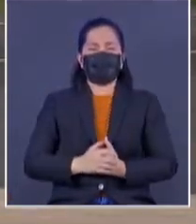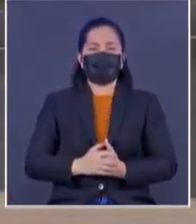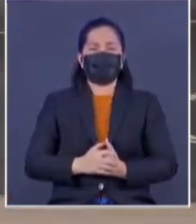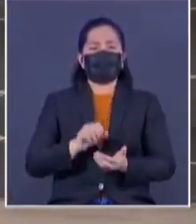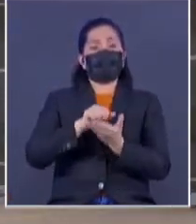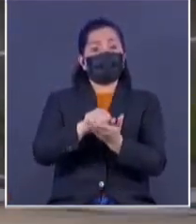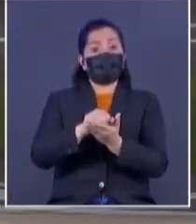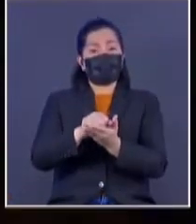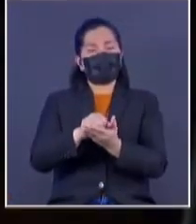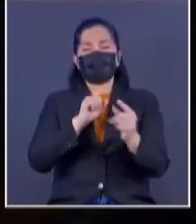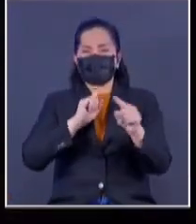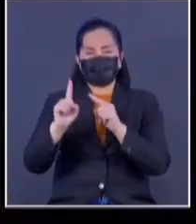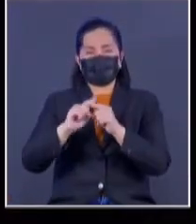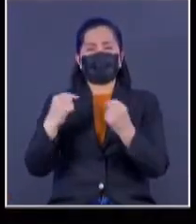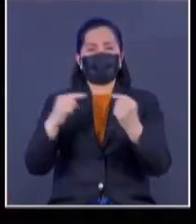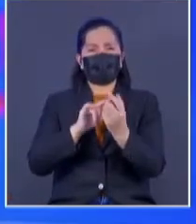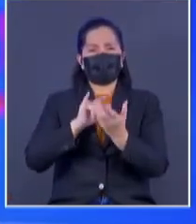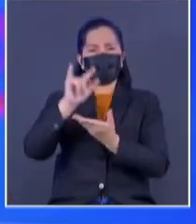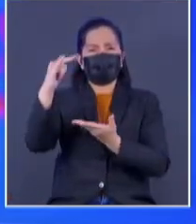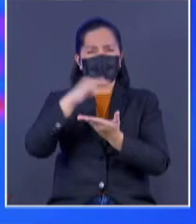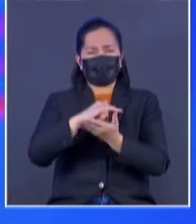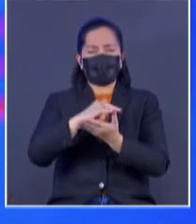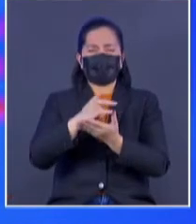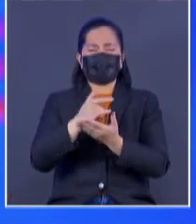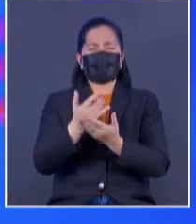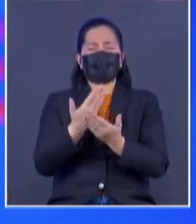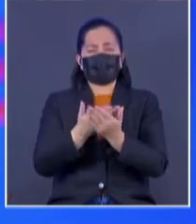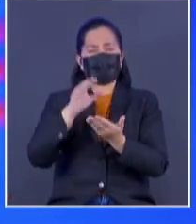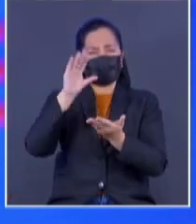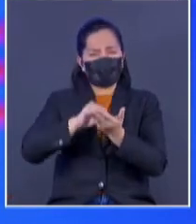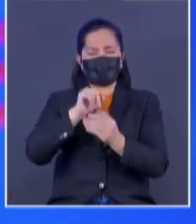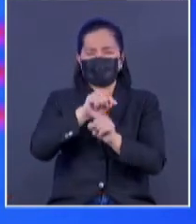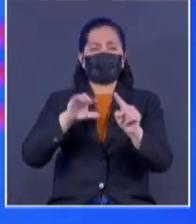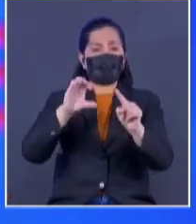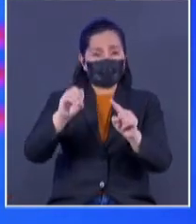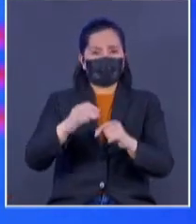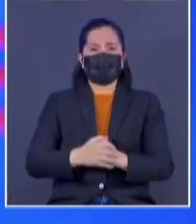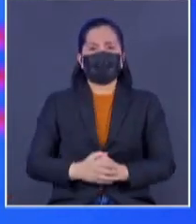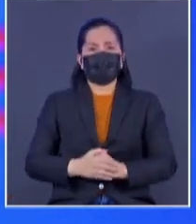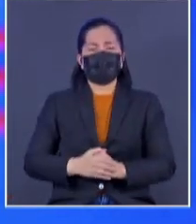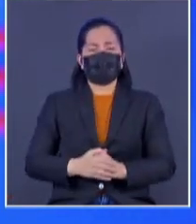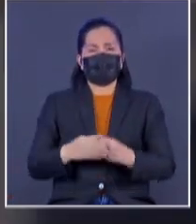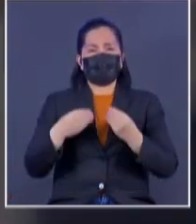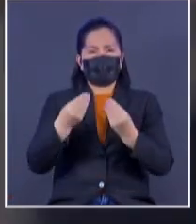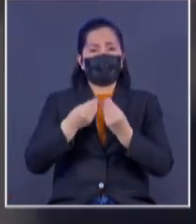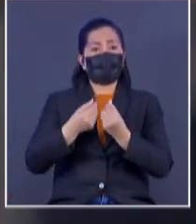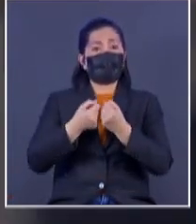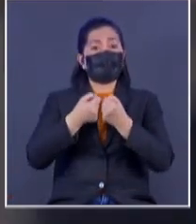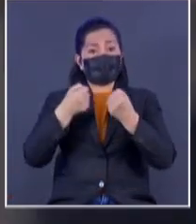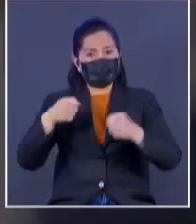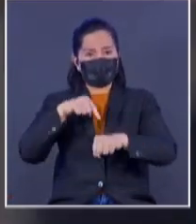ค่าบริการสำหรับเที่ยวบินทั้งในและต่างประเทศเพียง 50% ก่อนส่วนที่เหลือเนี่ยขยายเวลาชำระไป6รอบ